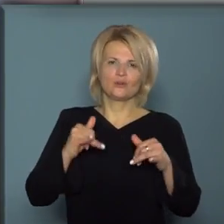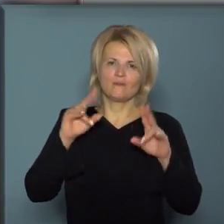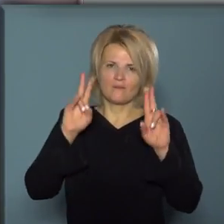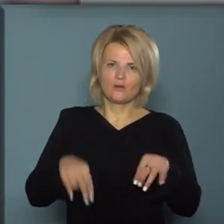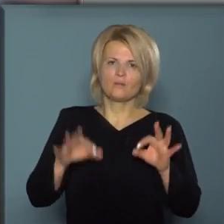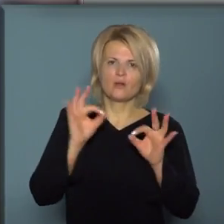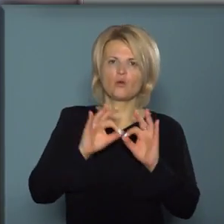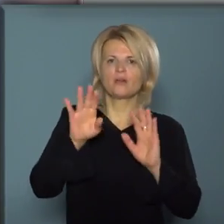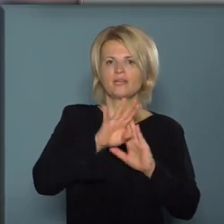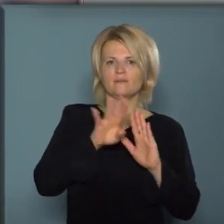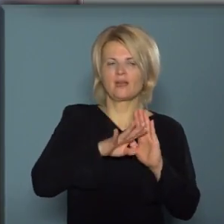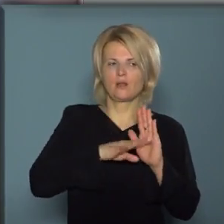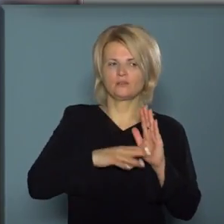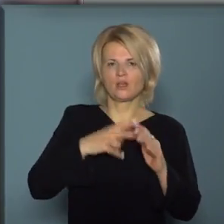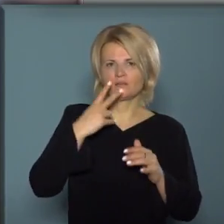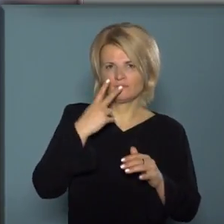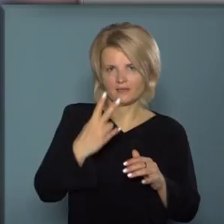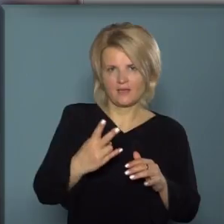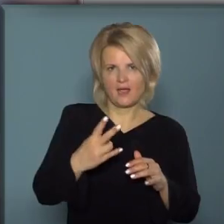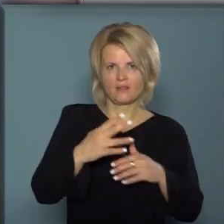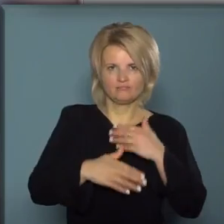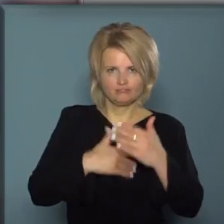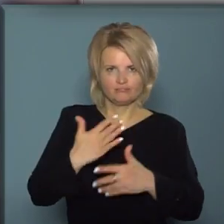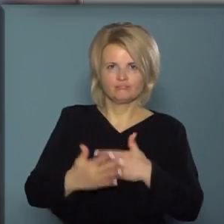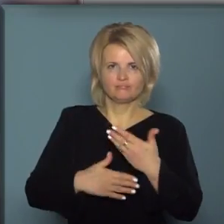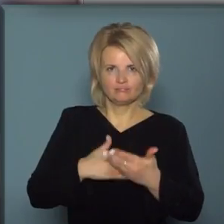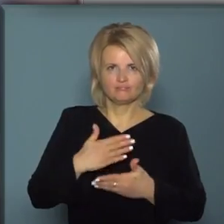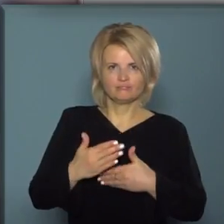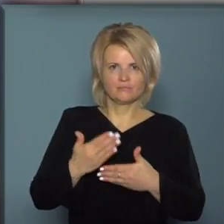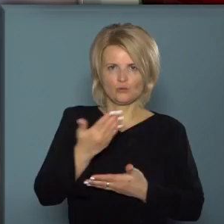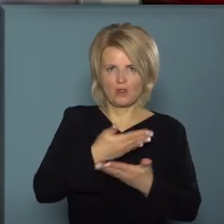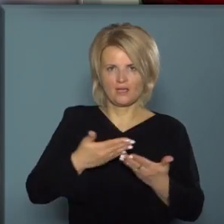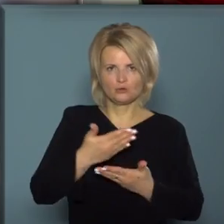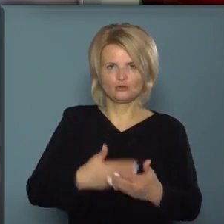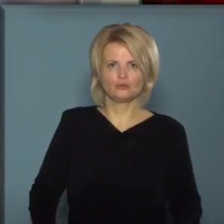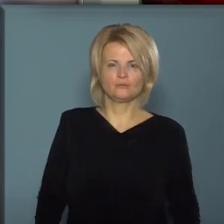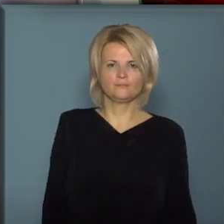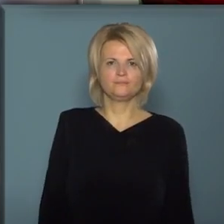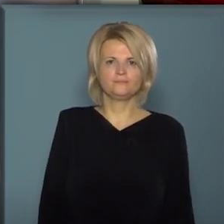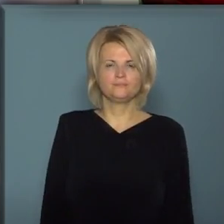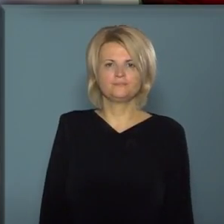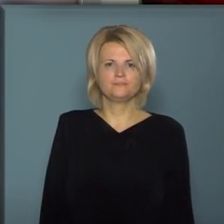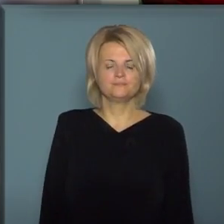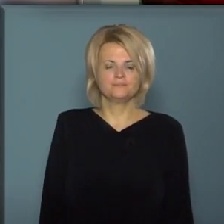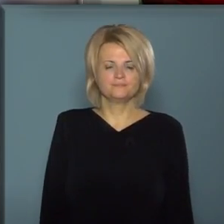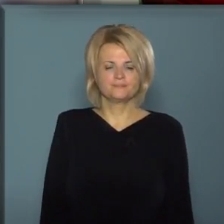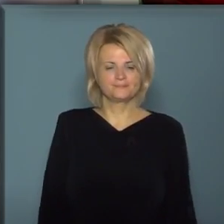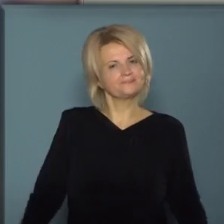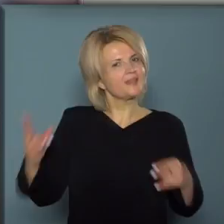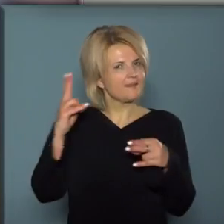jobban fókuszálva fognak majd zajlani ezek a ülések. És végezetül pedig